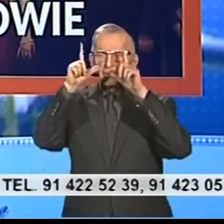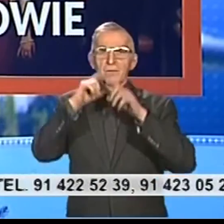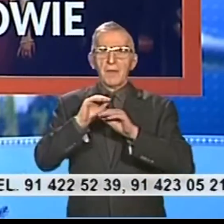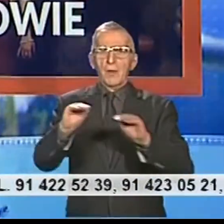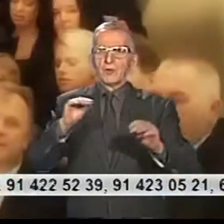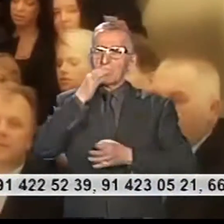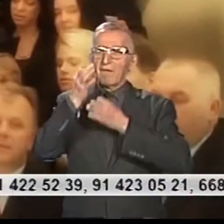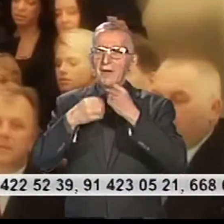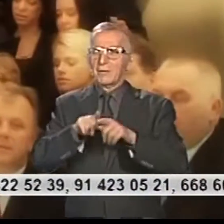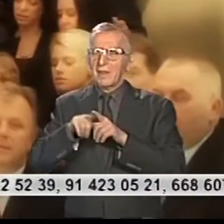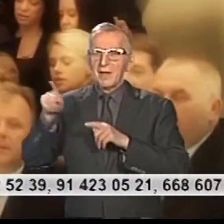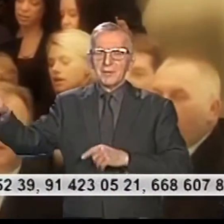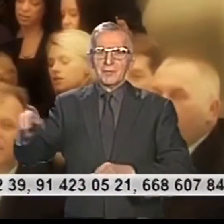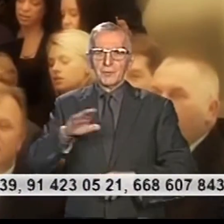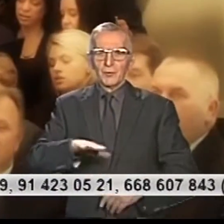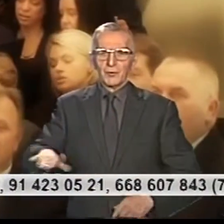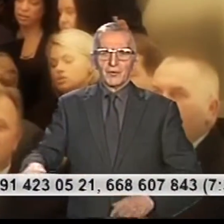Posłuchajmy.